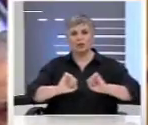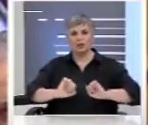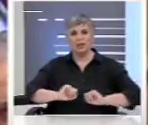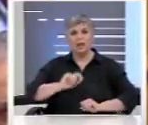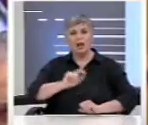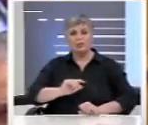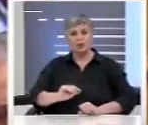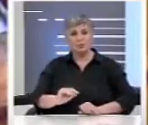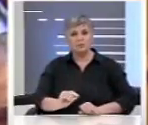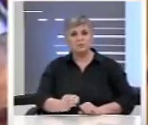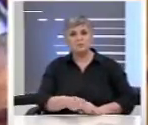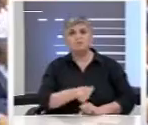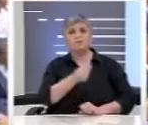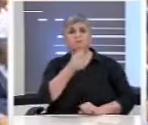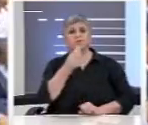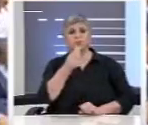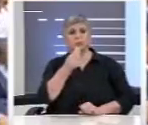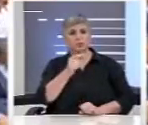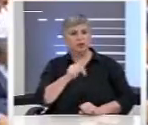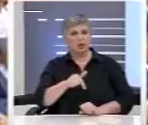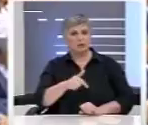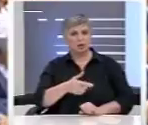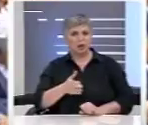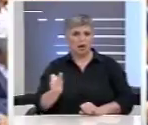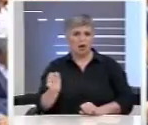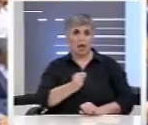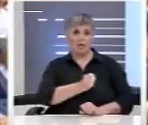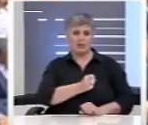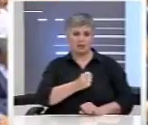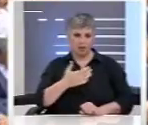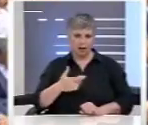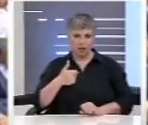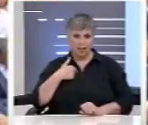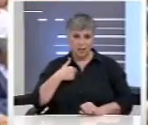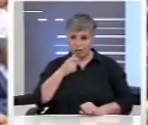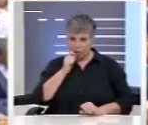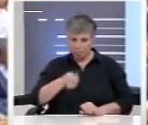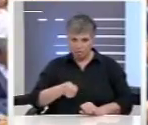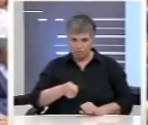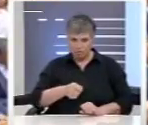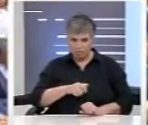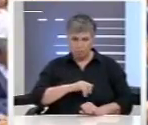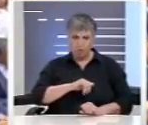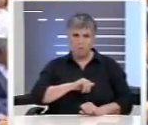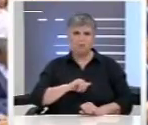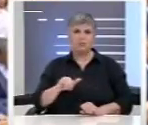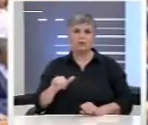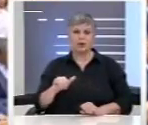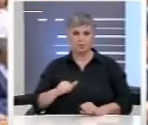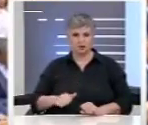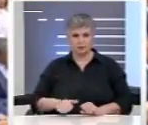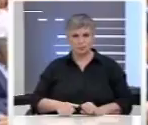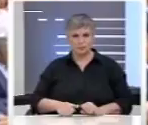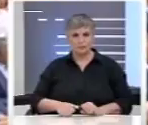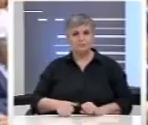ρίζα ή μήτρα την αριστερά. Δεύτερο, και σε πρακτική βάση τώρα, όχι σε ιδεολογική. Κύριε Μητσοτάκη, στη